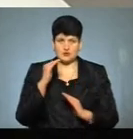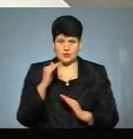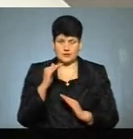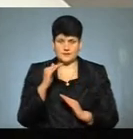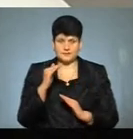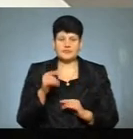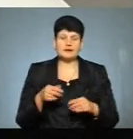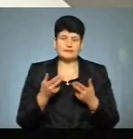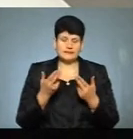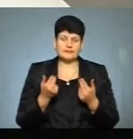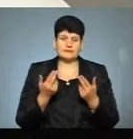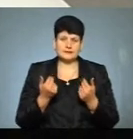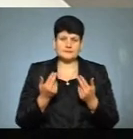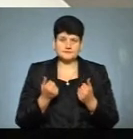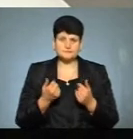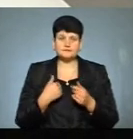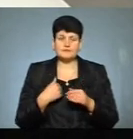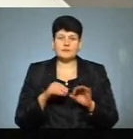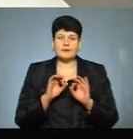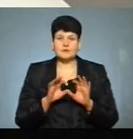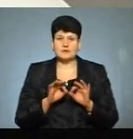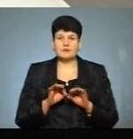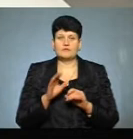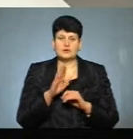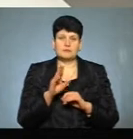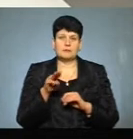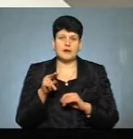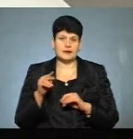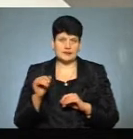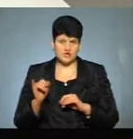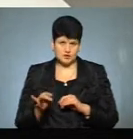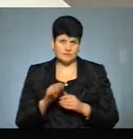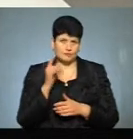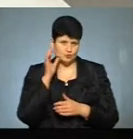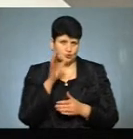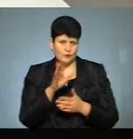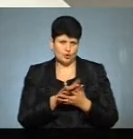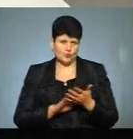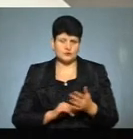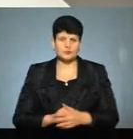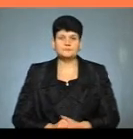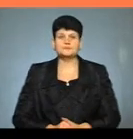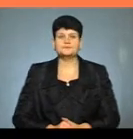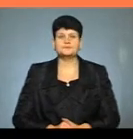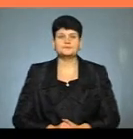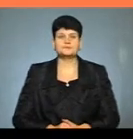критичніша ситуація, так, ніж на всіх інших. Так. Про це нам прокоментував Володимир Панич. Давайте ми почуємо і продовжимо розмову.